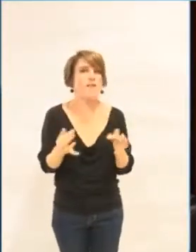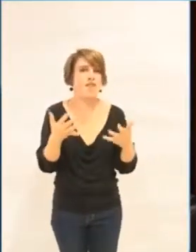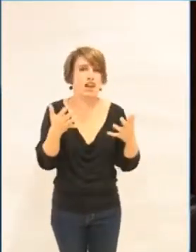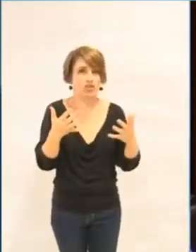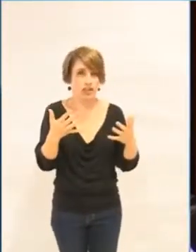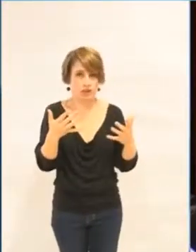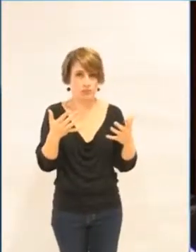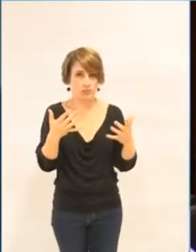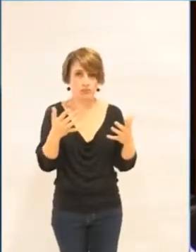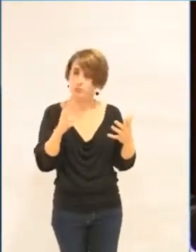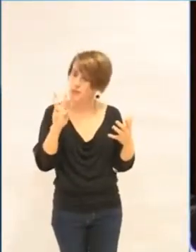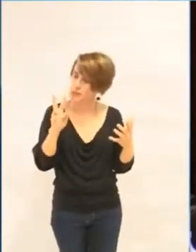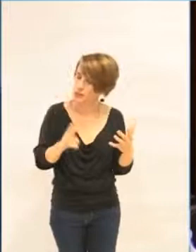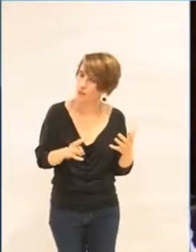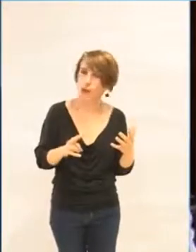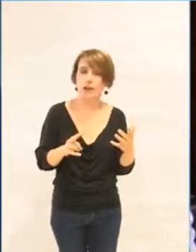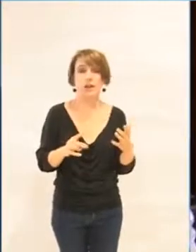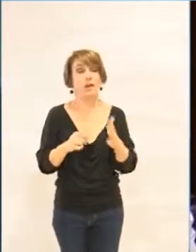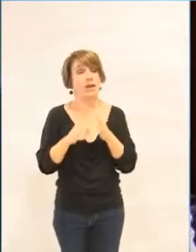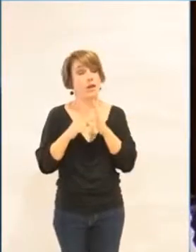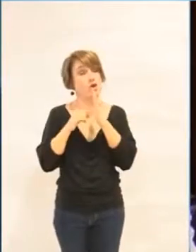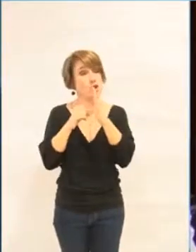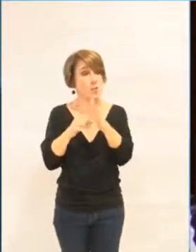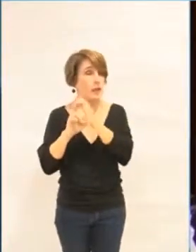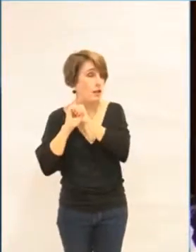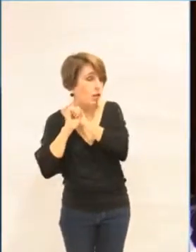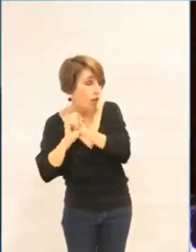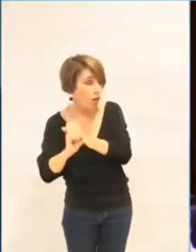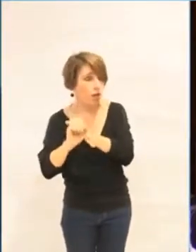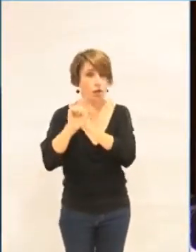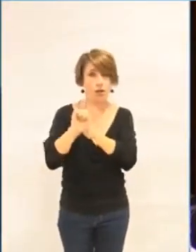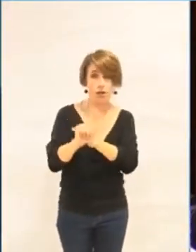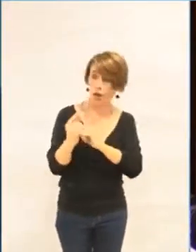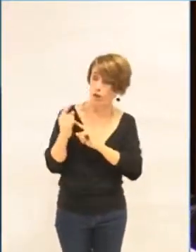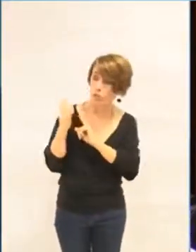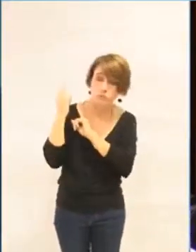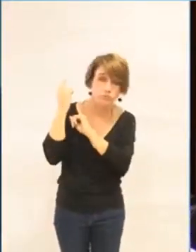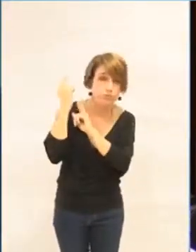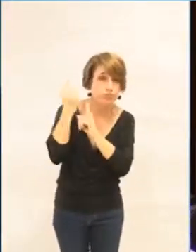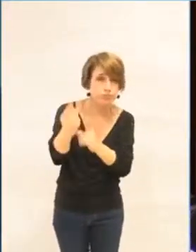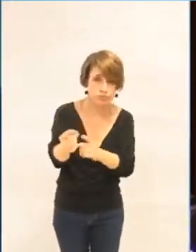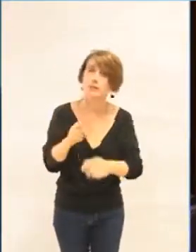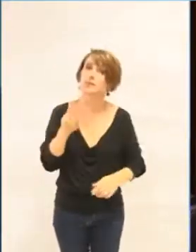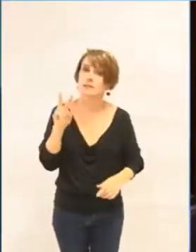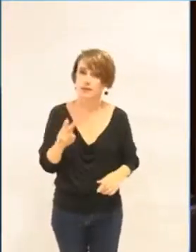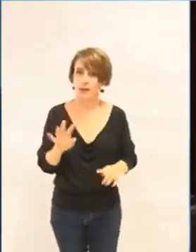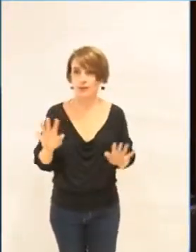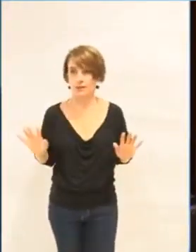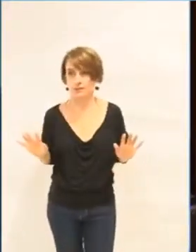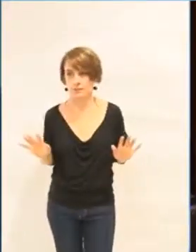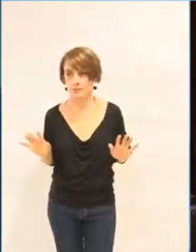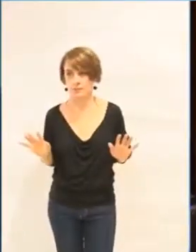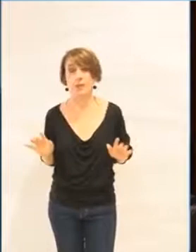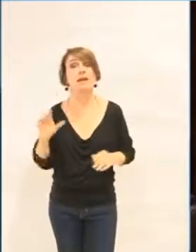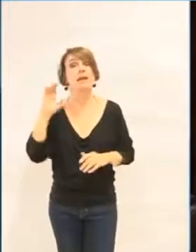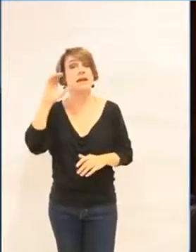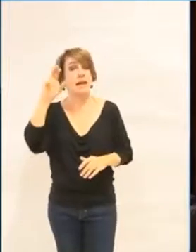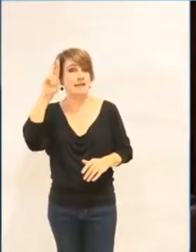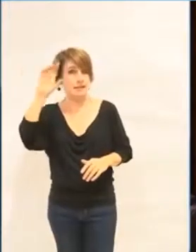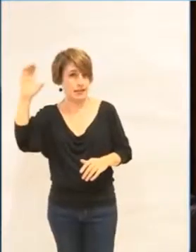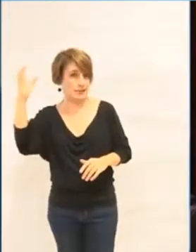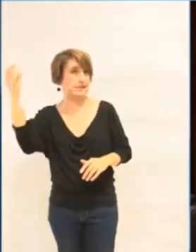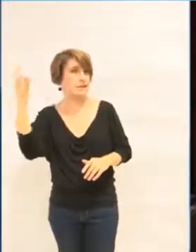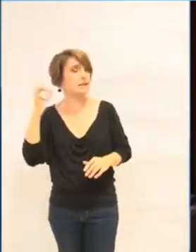charge de fonctionnement et une dette historiquement élevée qui pèsent sur notre capacité d'autofinancement. Elle évoque une situation